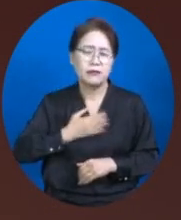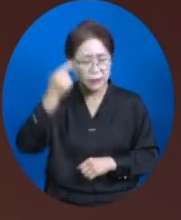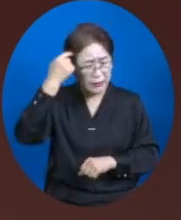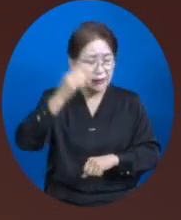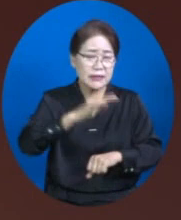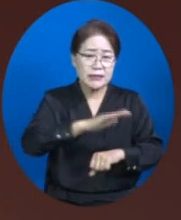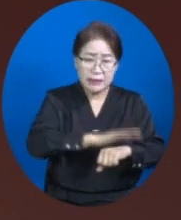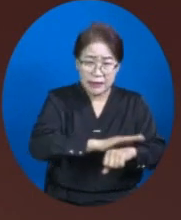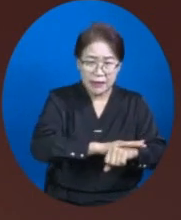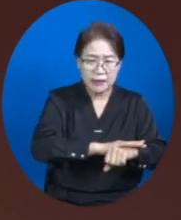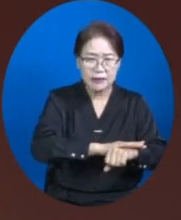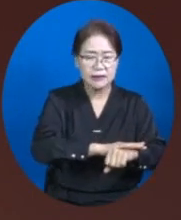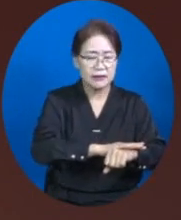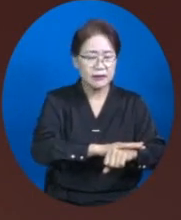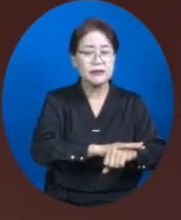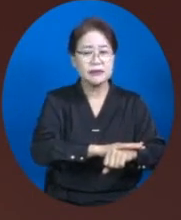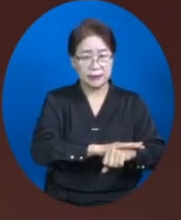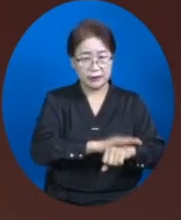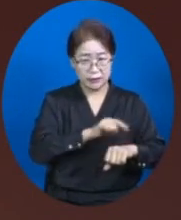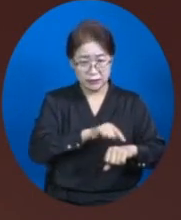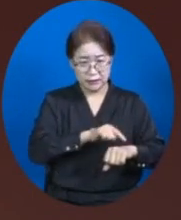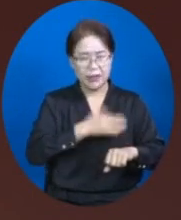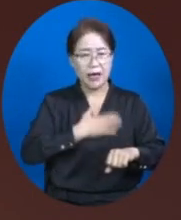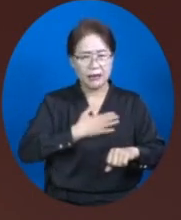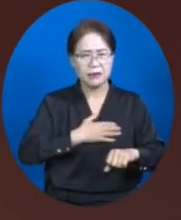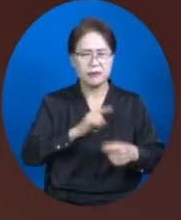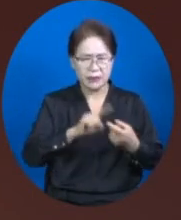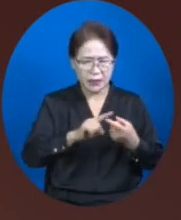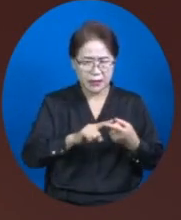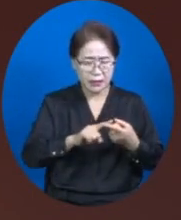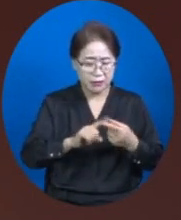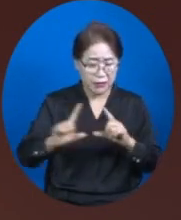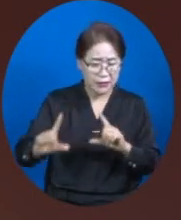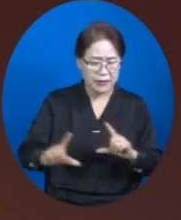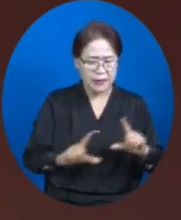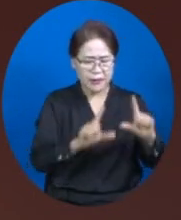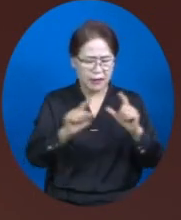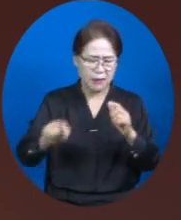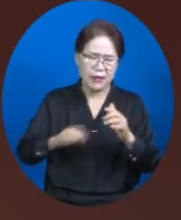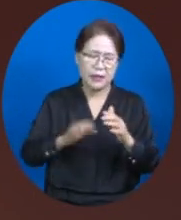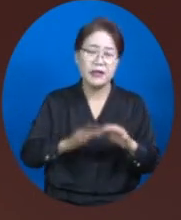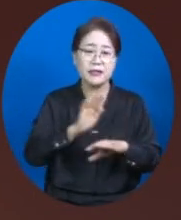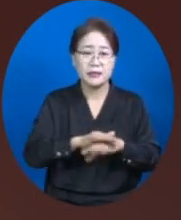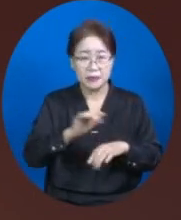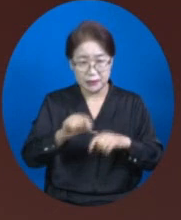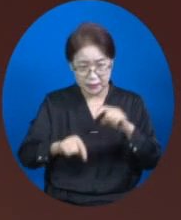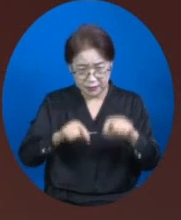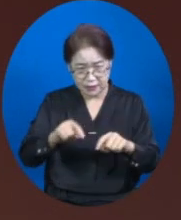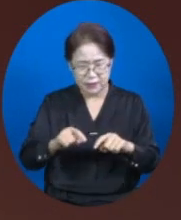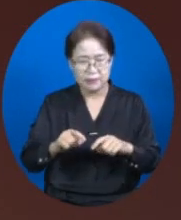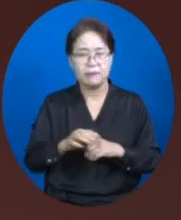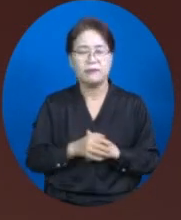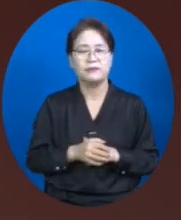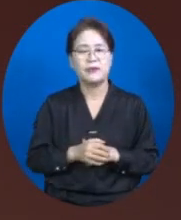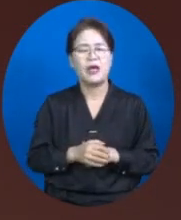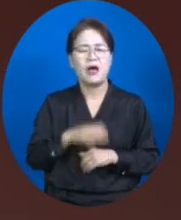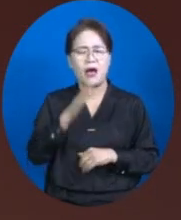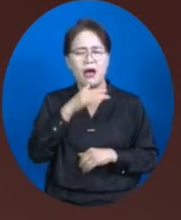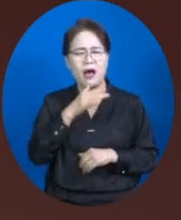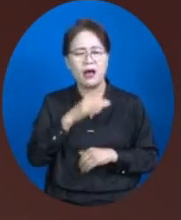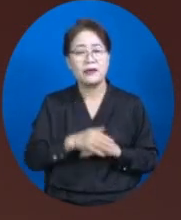지혜라고 하는 것은 그 아는 것들을 우리의 삶에 적용하는 것을 말합니다 그러므로 아